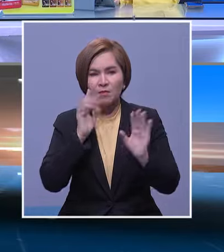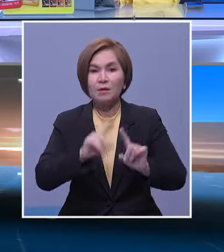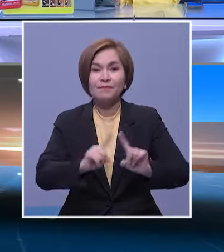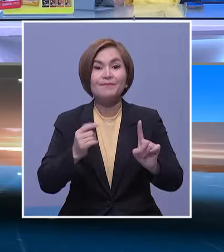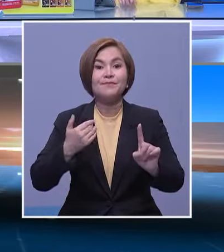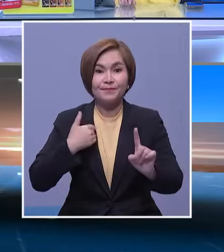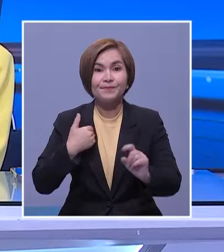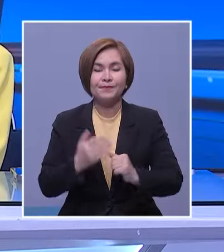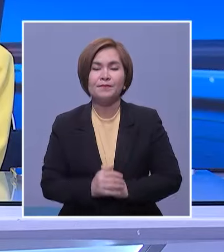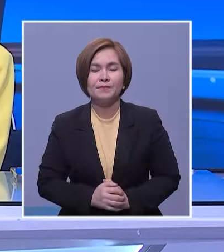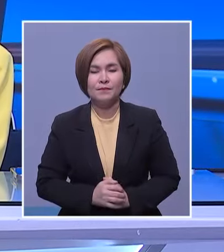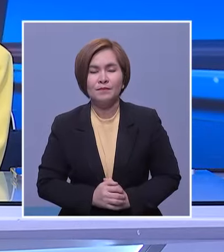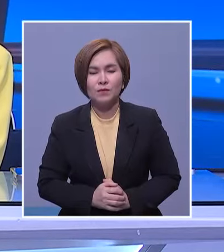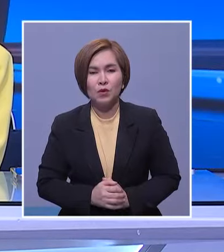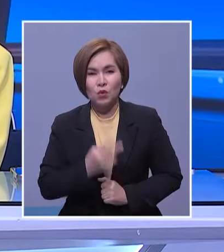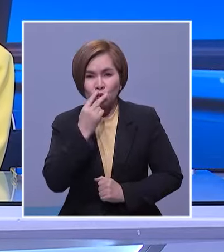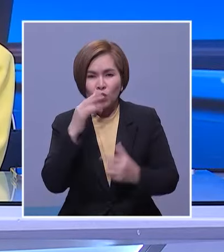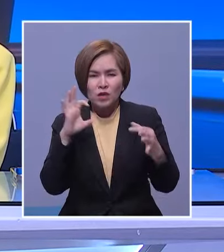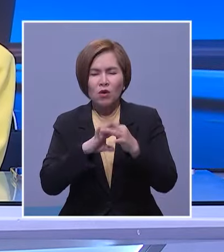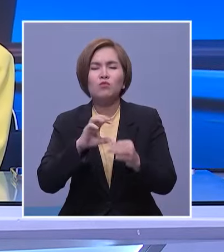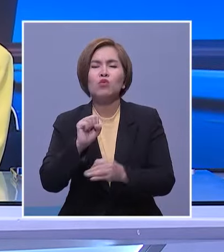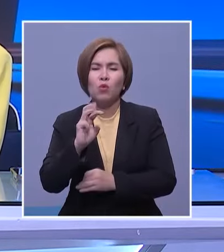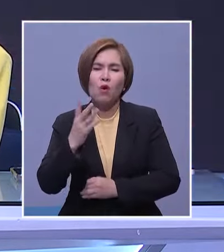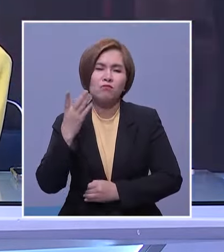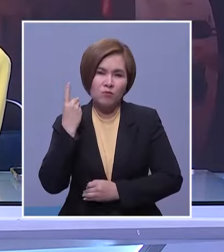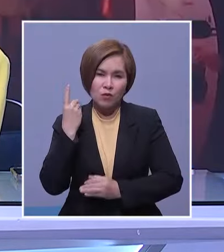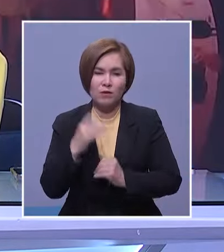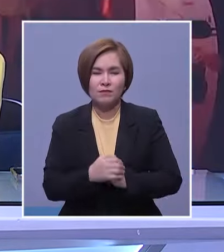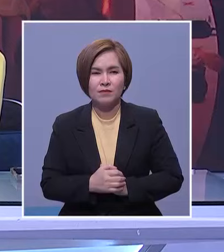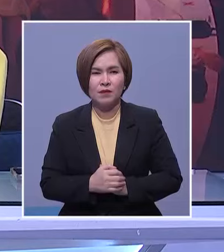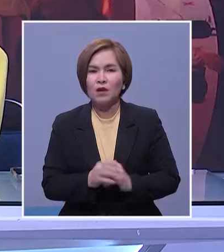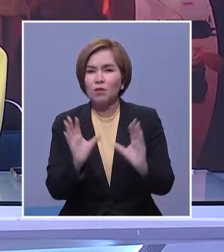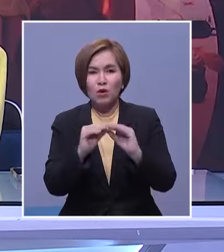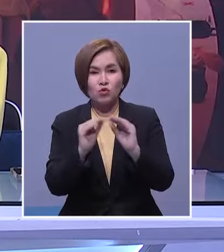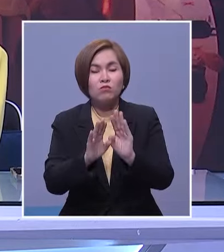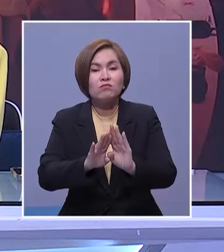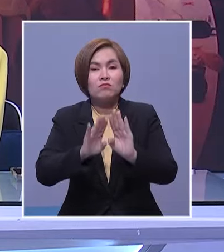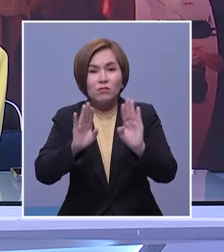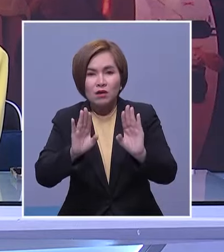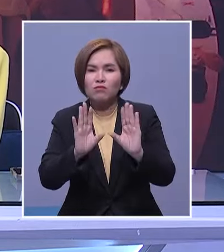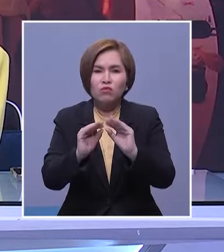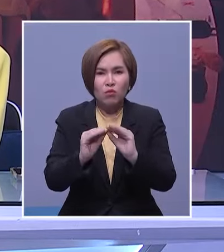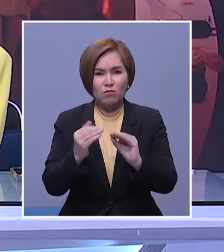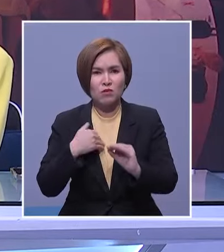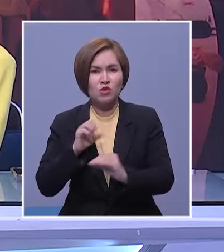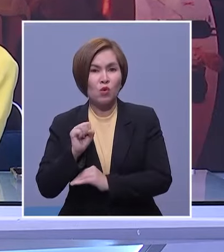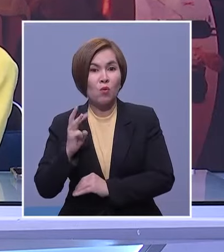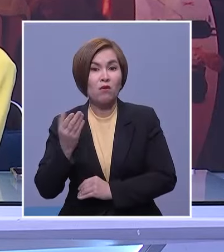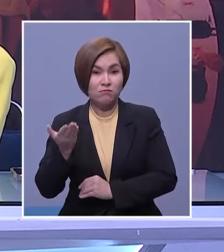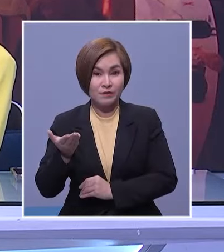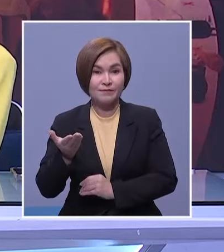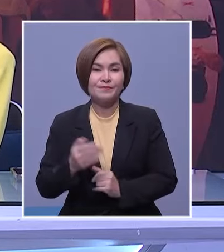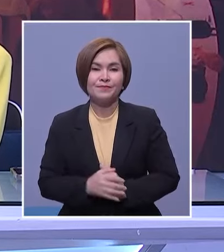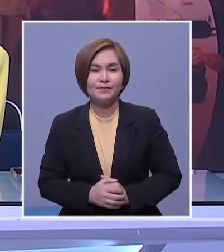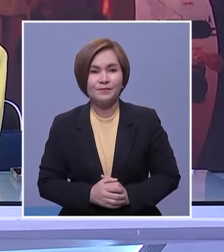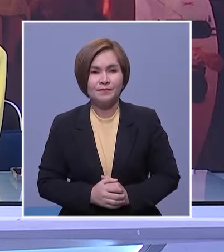สลับไปดูดราม่าร้อนๆเกี่ยวกับเรื่องของสวนะคะโอ้โหเมื่อวานนี้มีการเปิดสมัยประชุมกันแล้วก็ปรากฏว่าหนึ่งในสวดาวเด่นอย่างที่เห็นด้านหลังเล